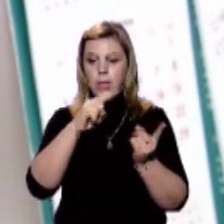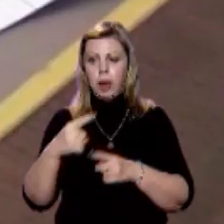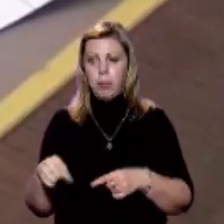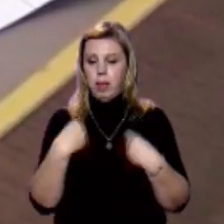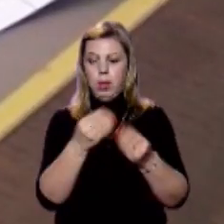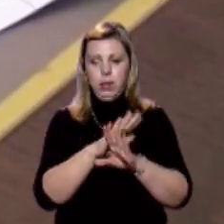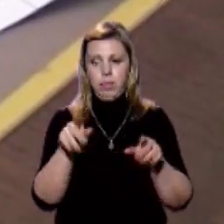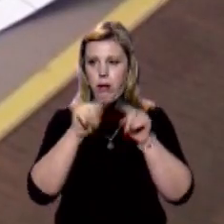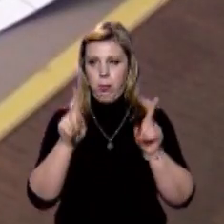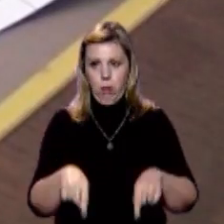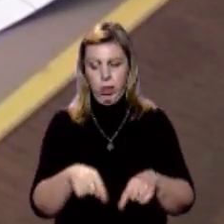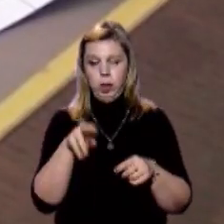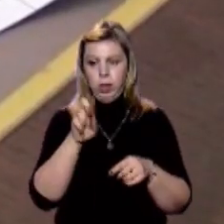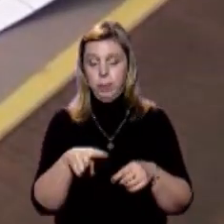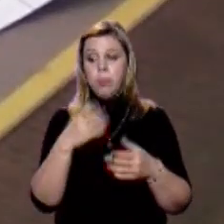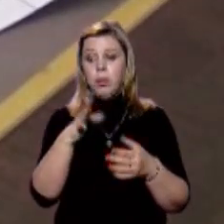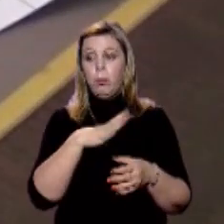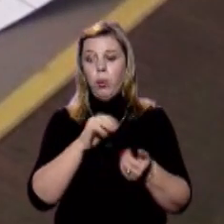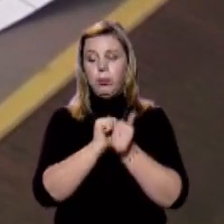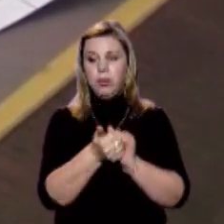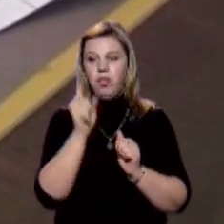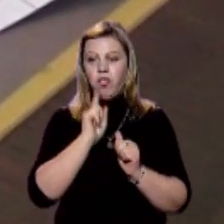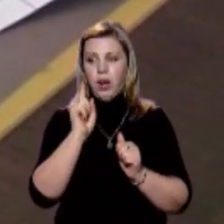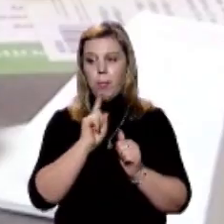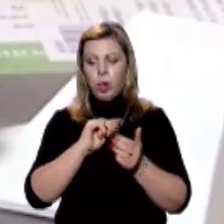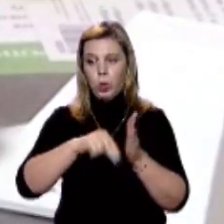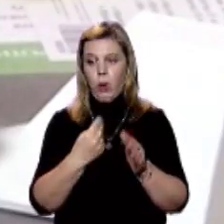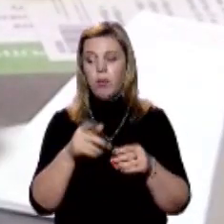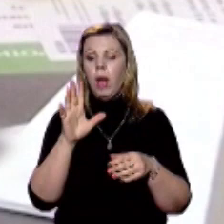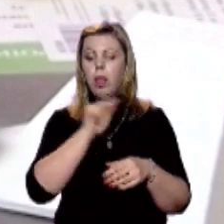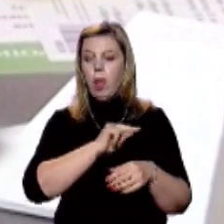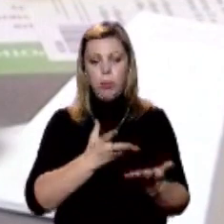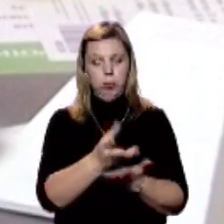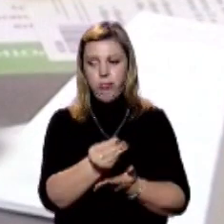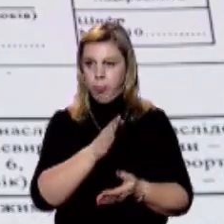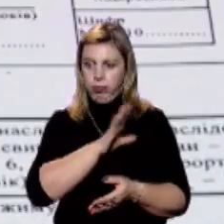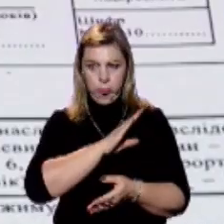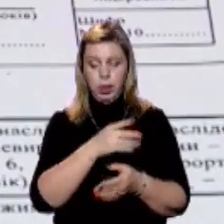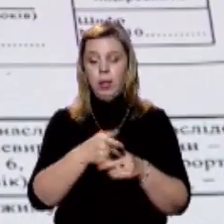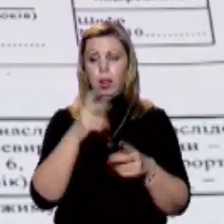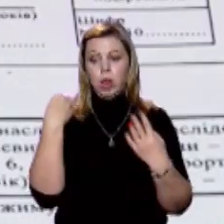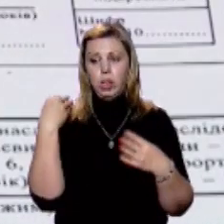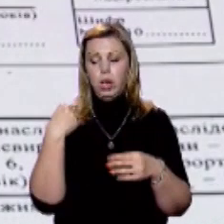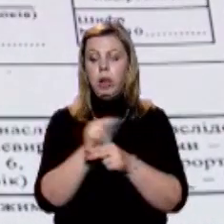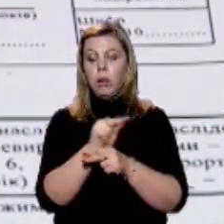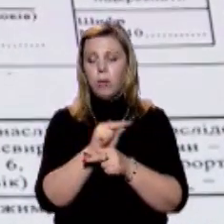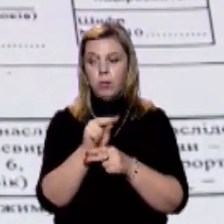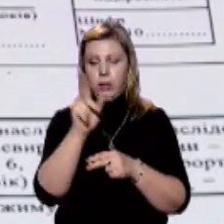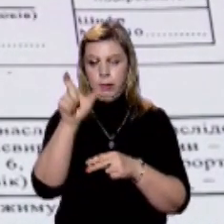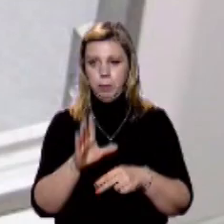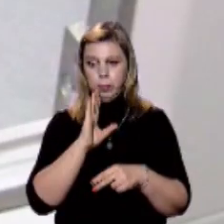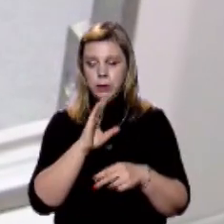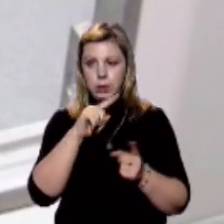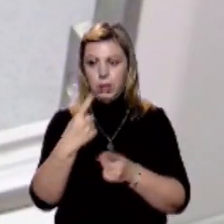не видавали лікарняні. Замість них була довідка, яку на роботі не оплачували. За словами начальниці управління лікувально-профілактичної